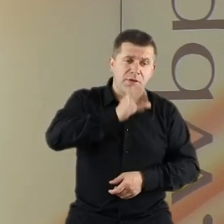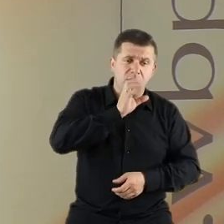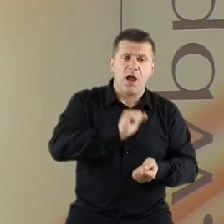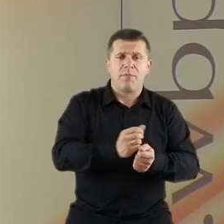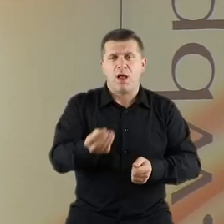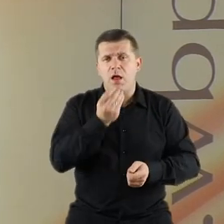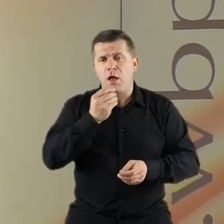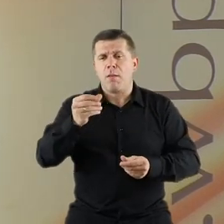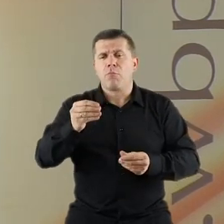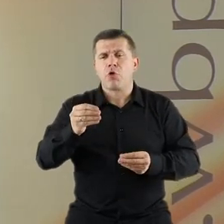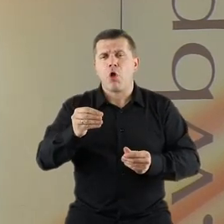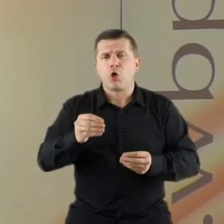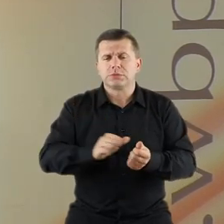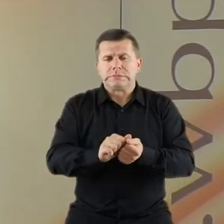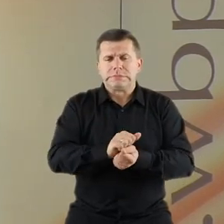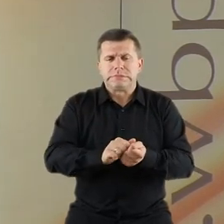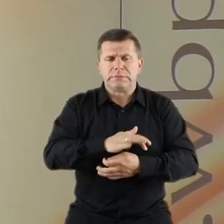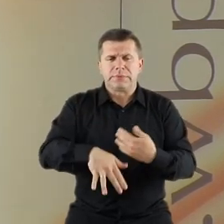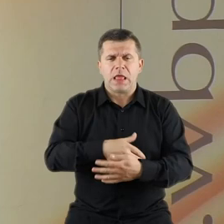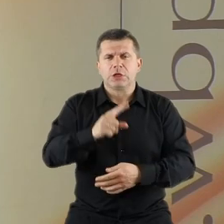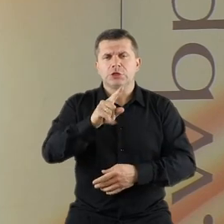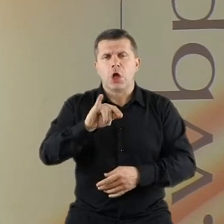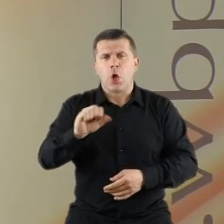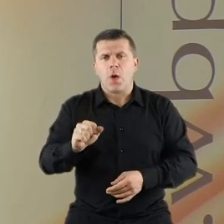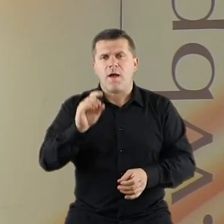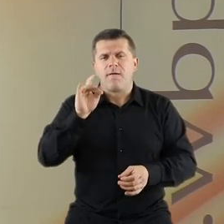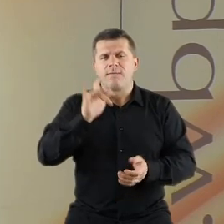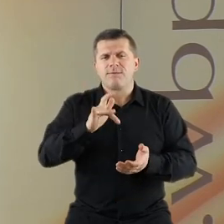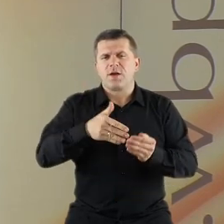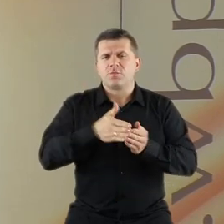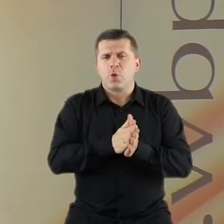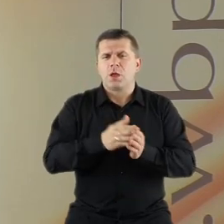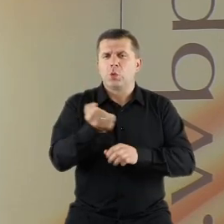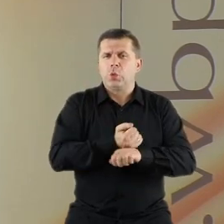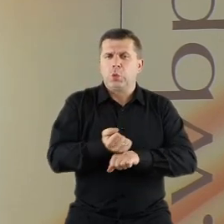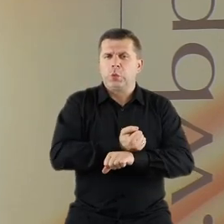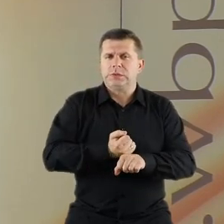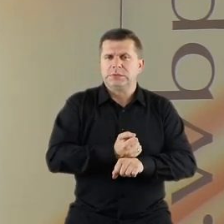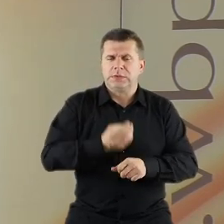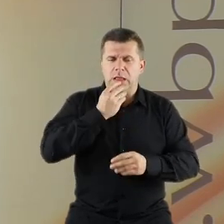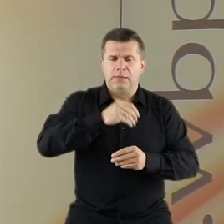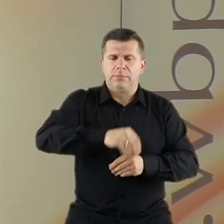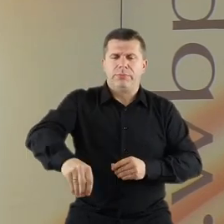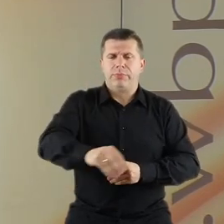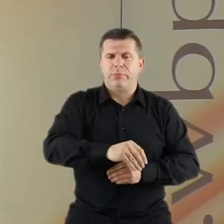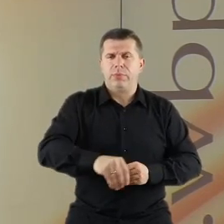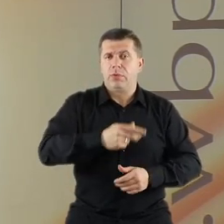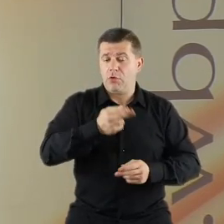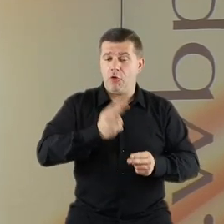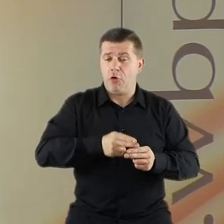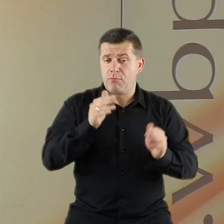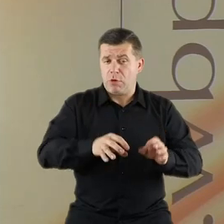potrawy wsypuje się proszek miałko utarty z rozmaitych ziół zawierających sobie truciznę i znowu